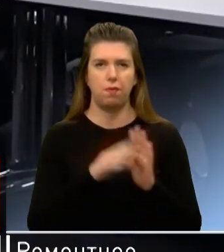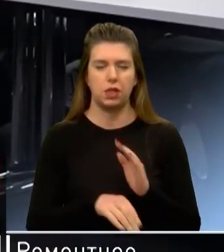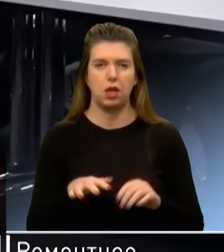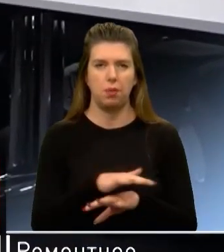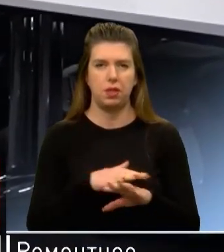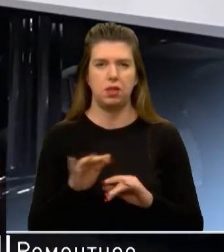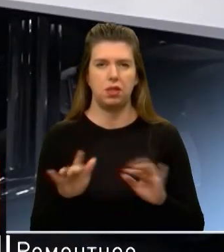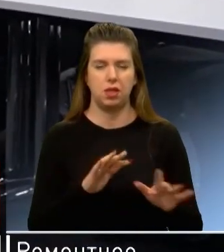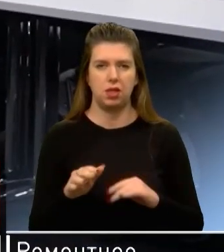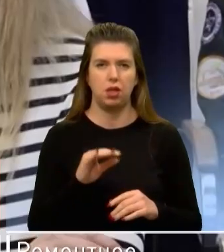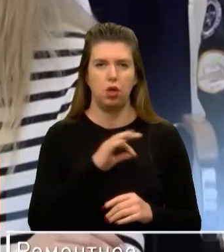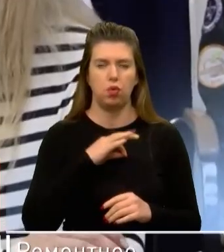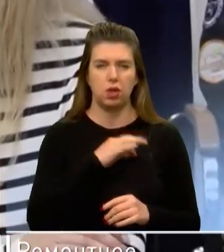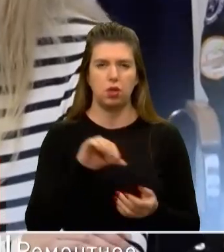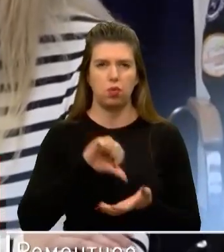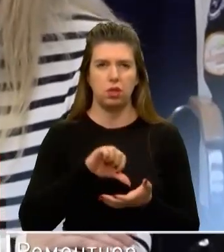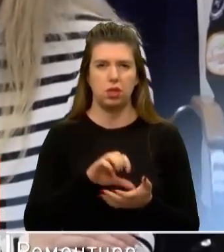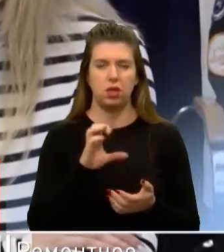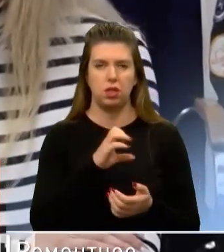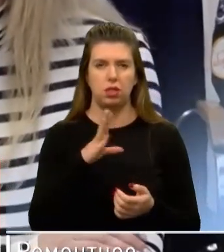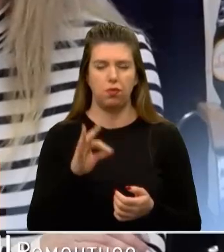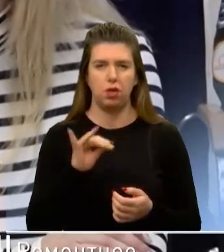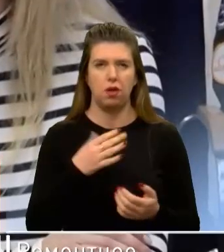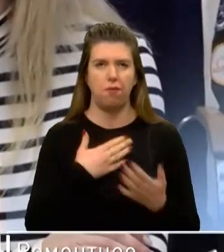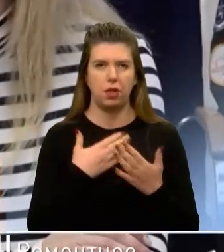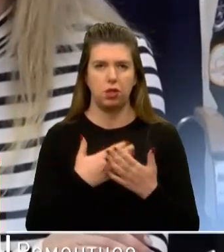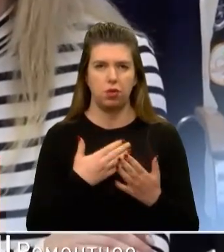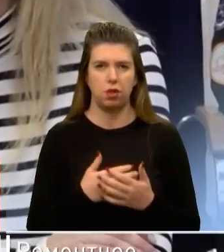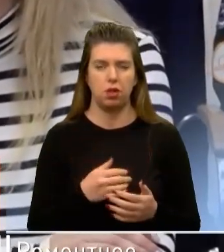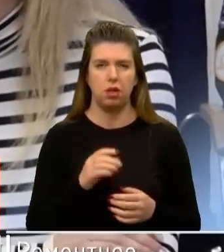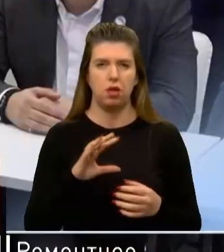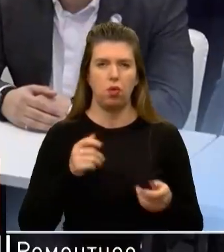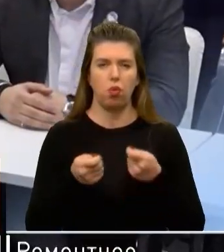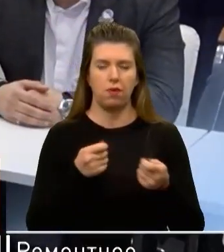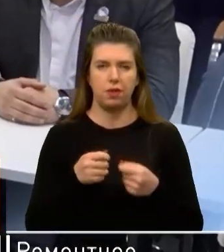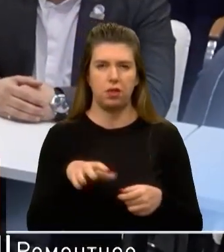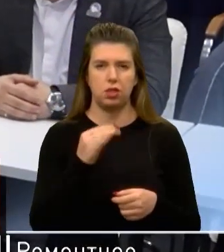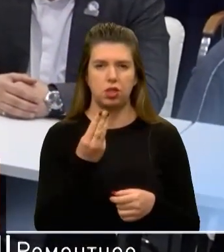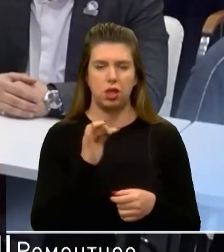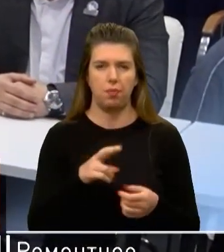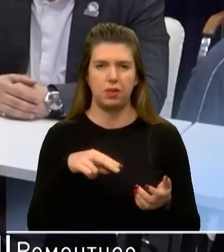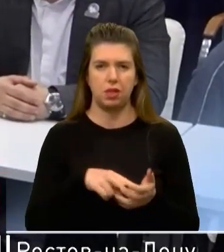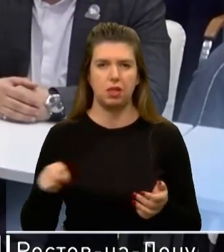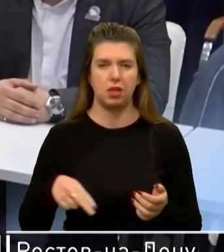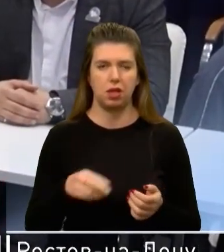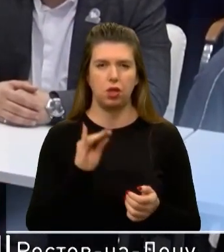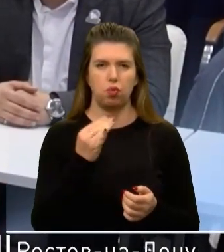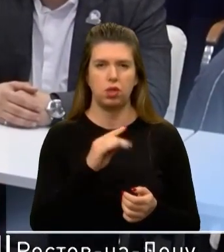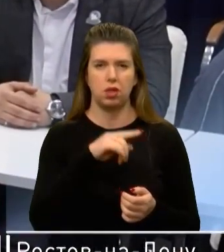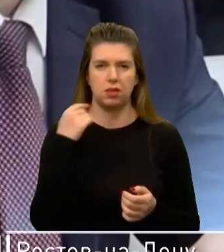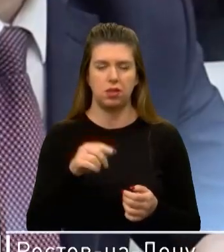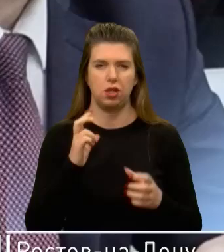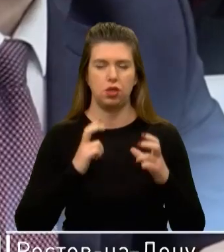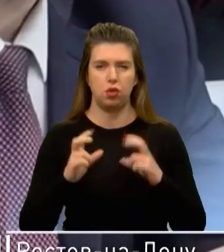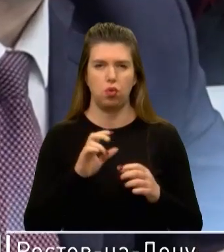общественные деятели юристы участники спецоперации и волонтеры руководителям аппарата штаба стал директор южно-российского